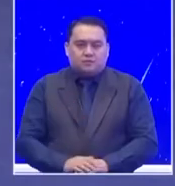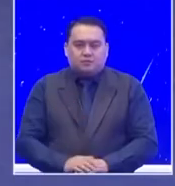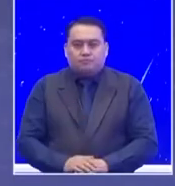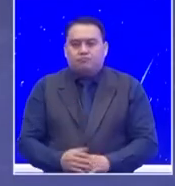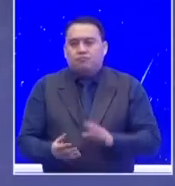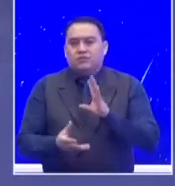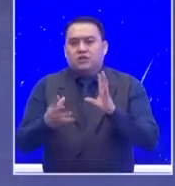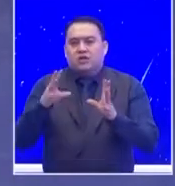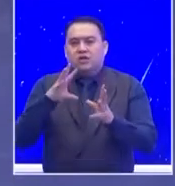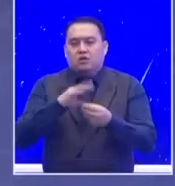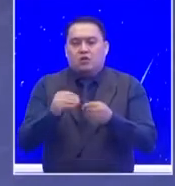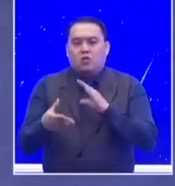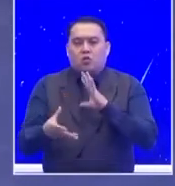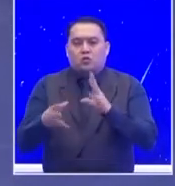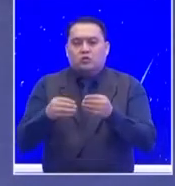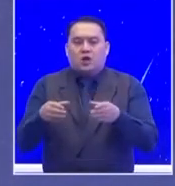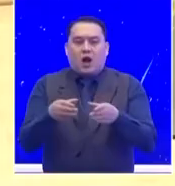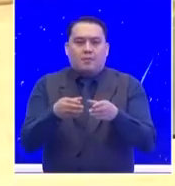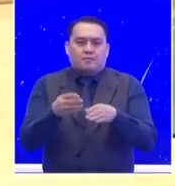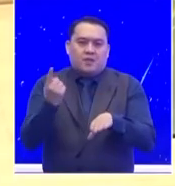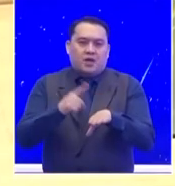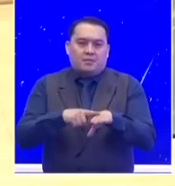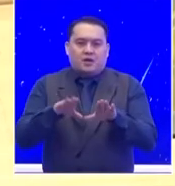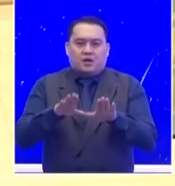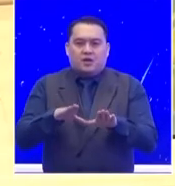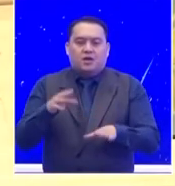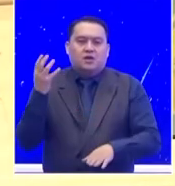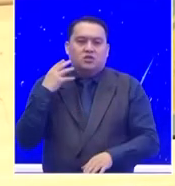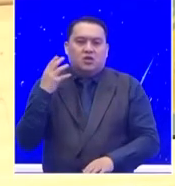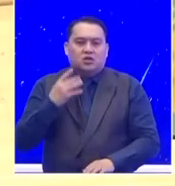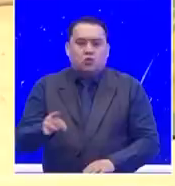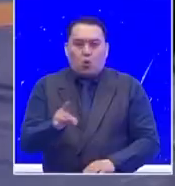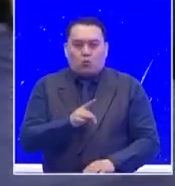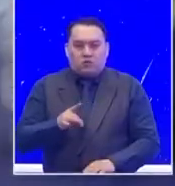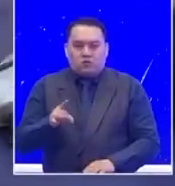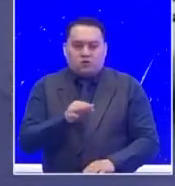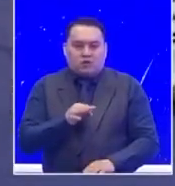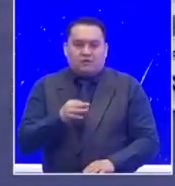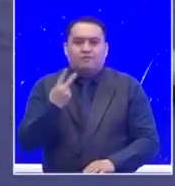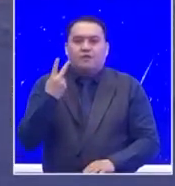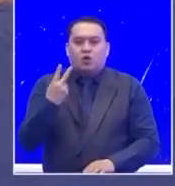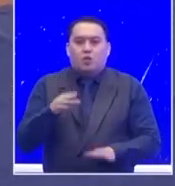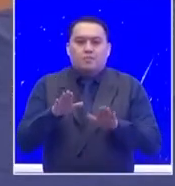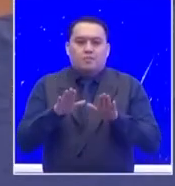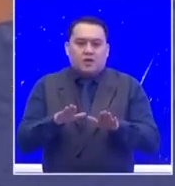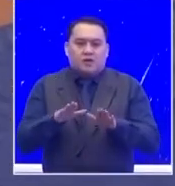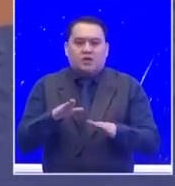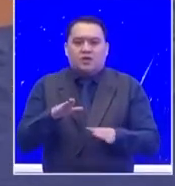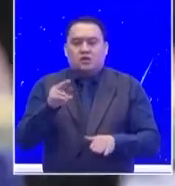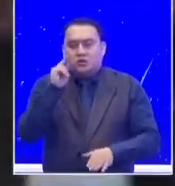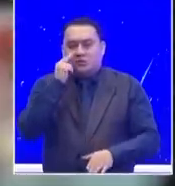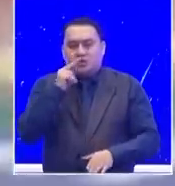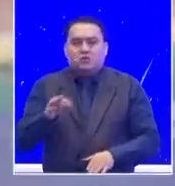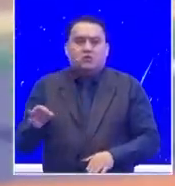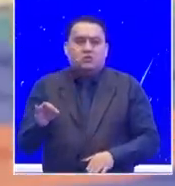итогам соревнования в общекомандном зачете первого места удостоилась сборная из Кызылординской области. Вторую ступень пьедестала почета заняли спортсмены из Туркестанской